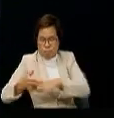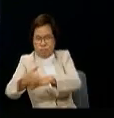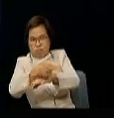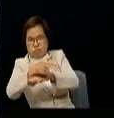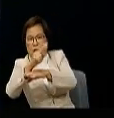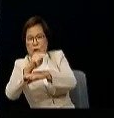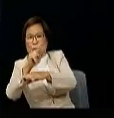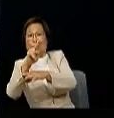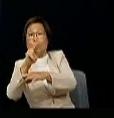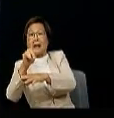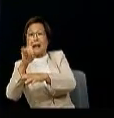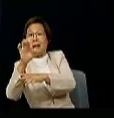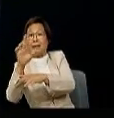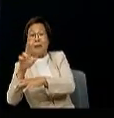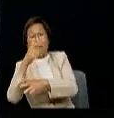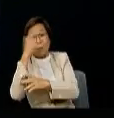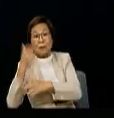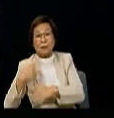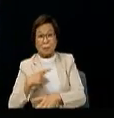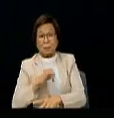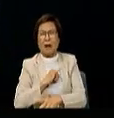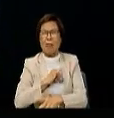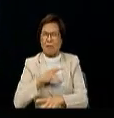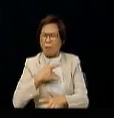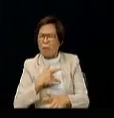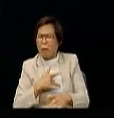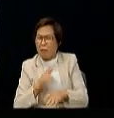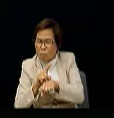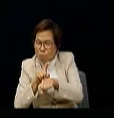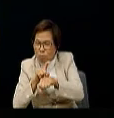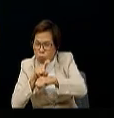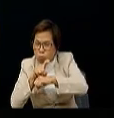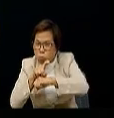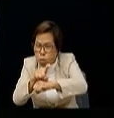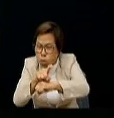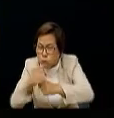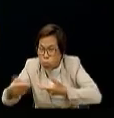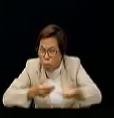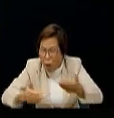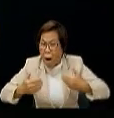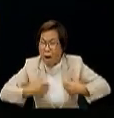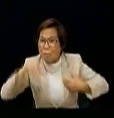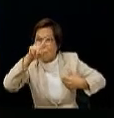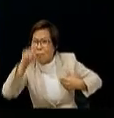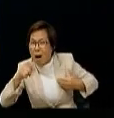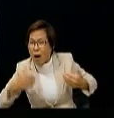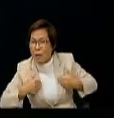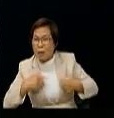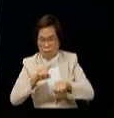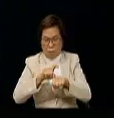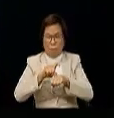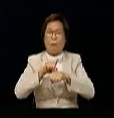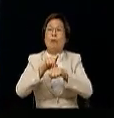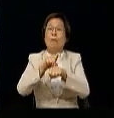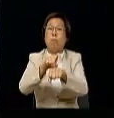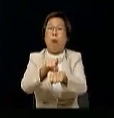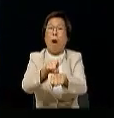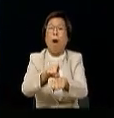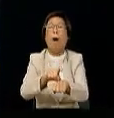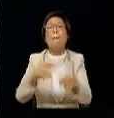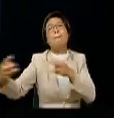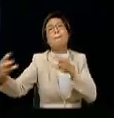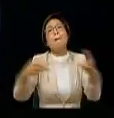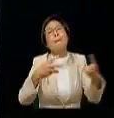nuklir sebab tetapi Keira sedekah kapal selam untuk perdagangan tak ada berapa Selo Minangkabau kurang